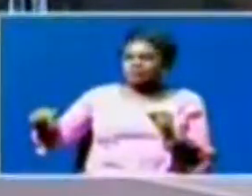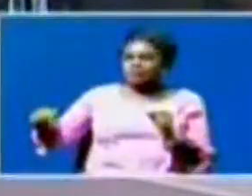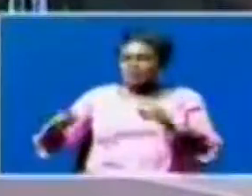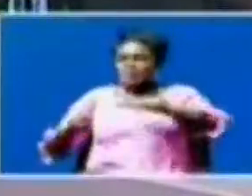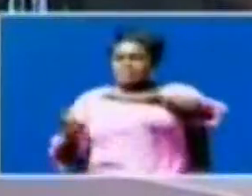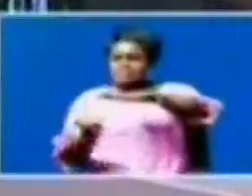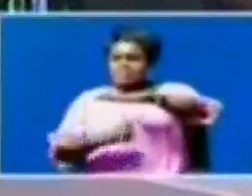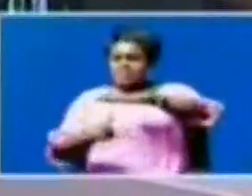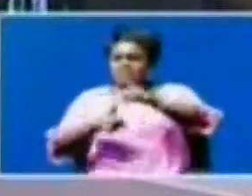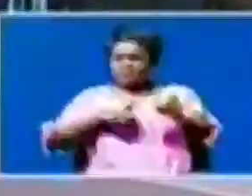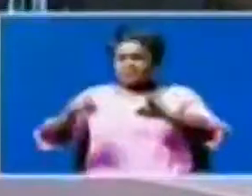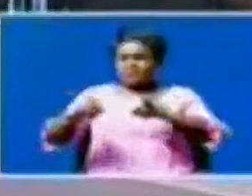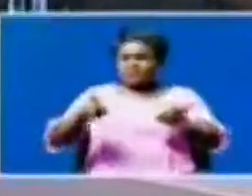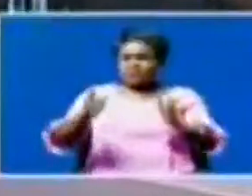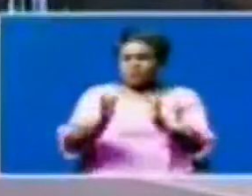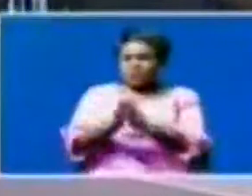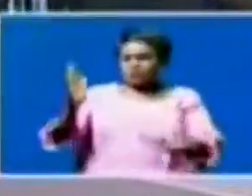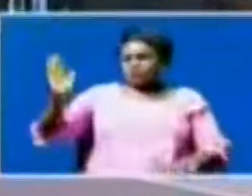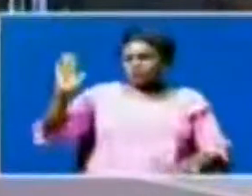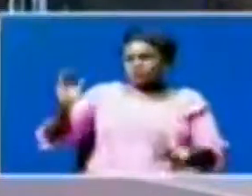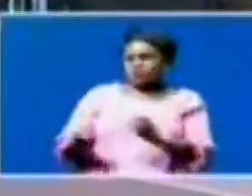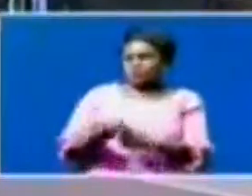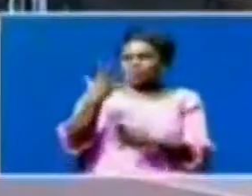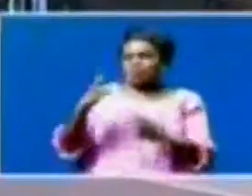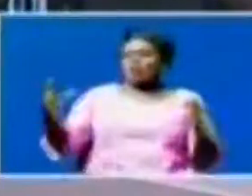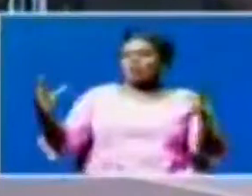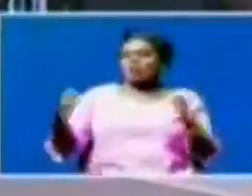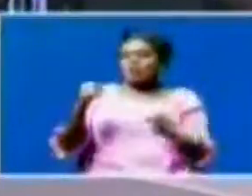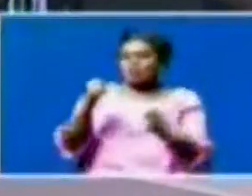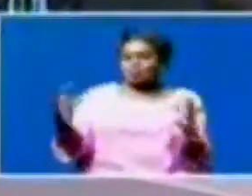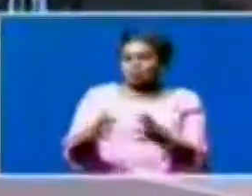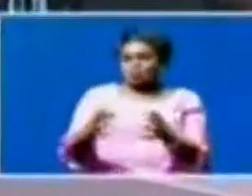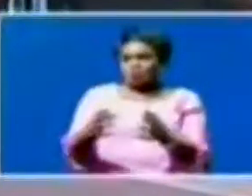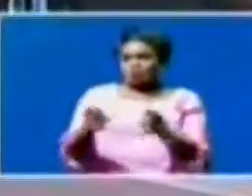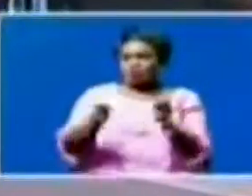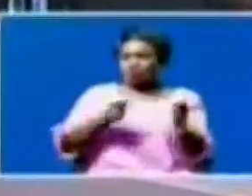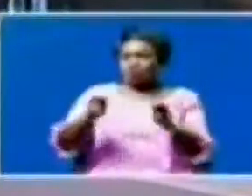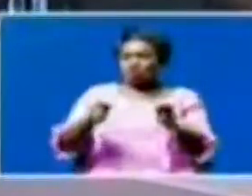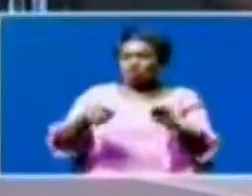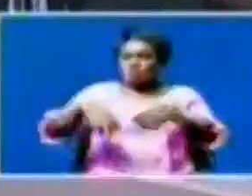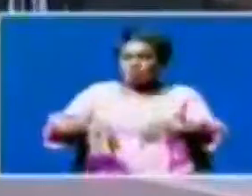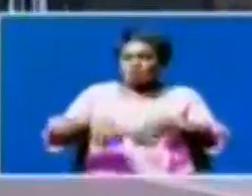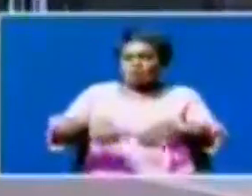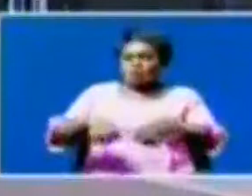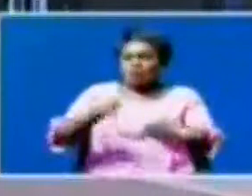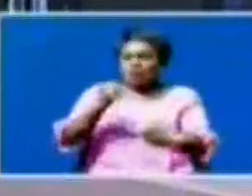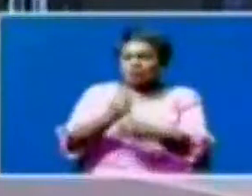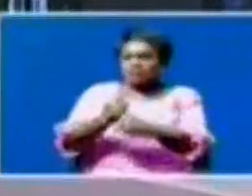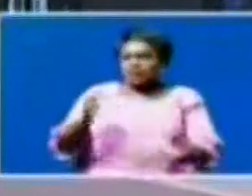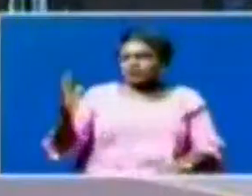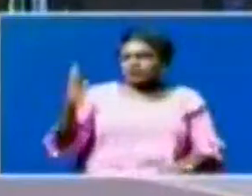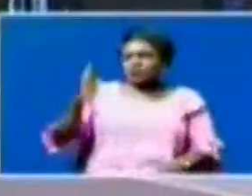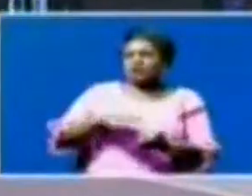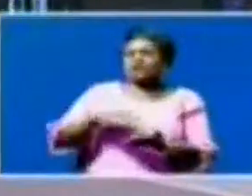Wizara ya uchukuzi na ile ya usalama imebuni jopo kazi la kudhibiti sekta ya bodaboda ili kuhakikisha usalama zaidi